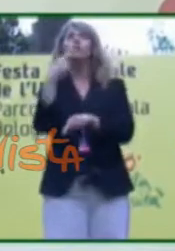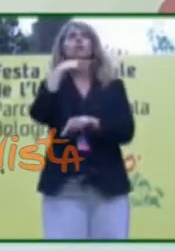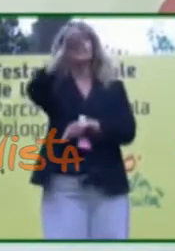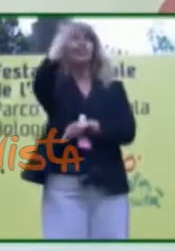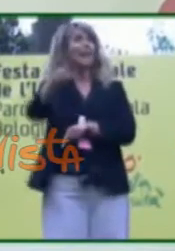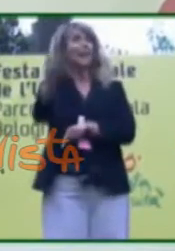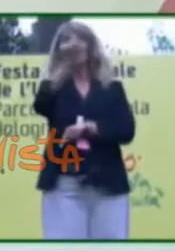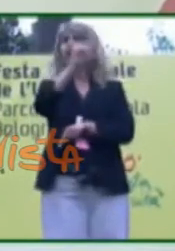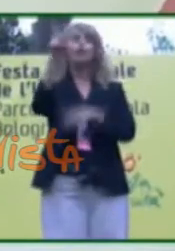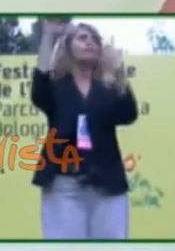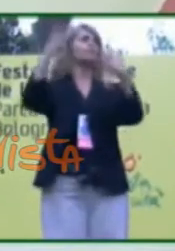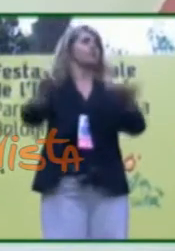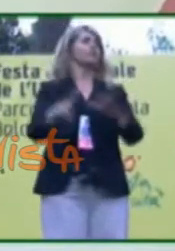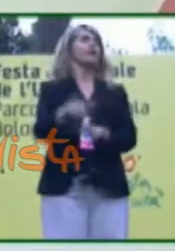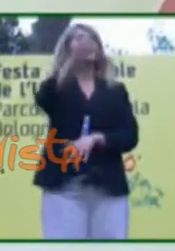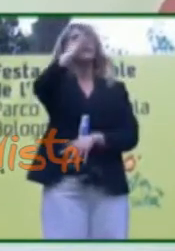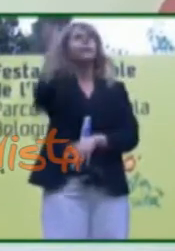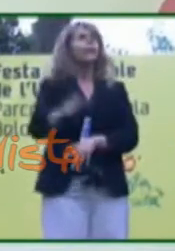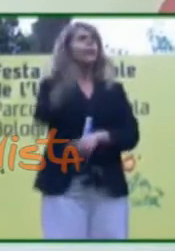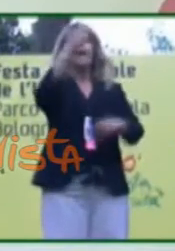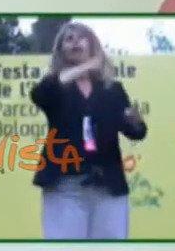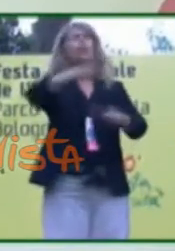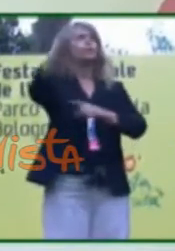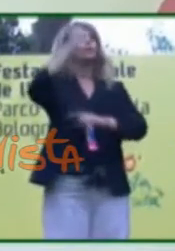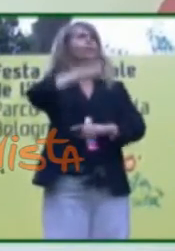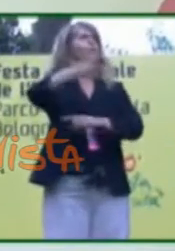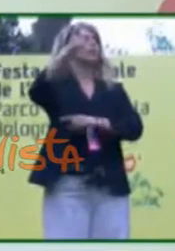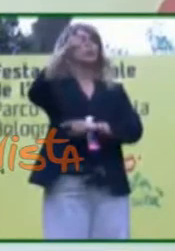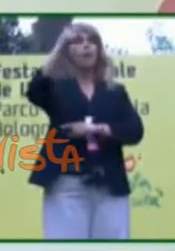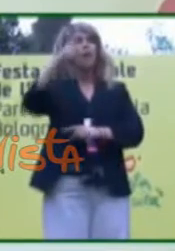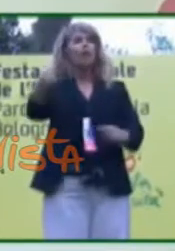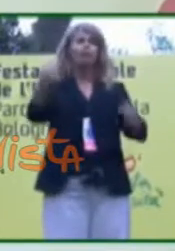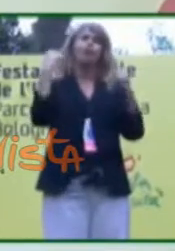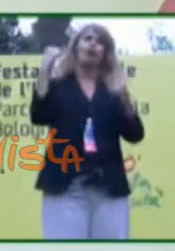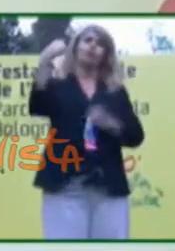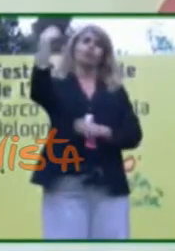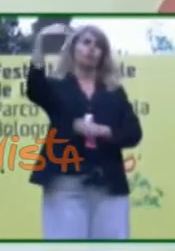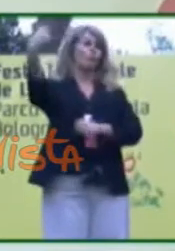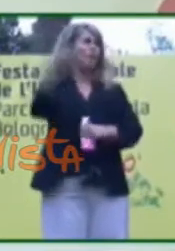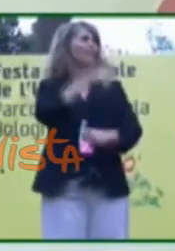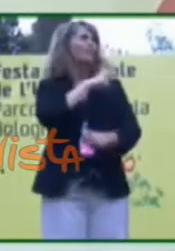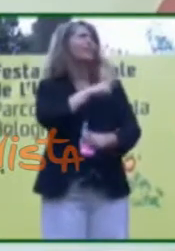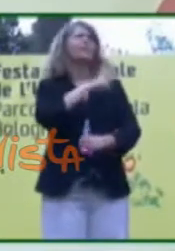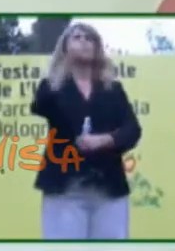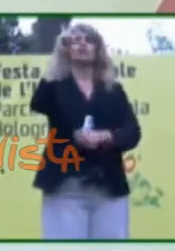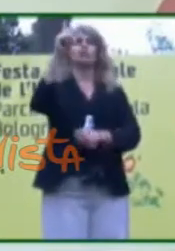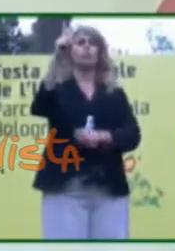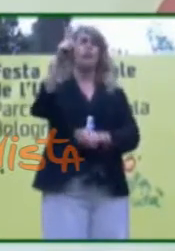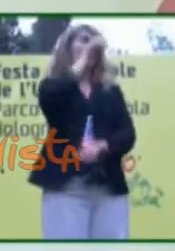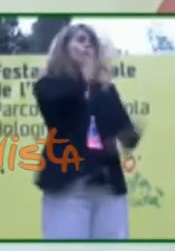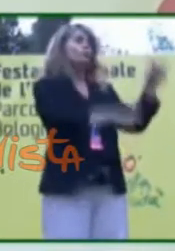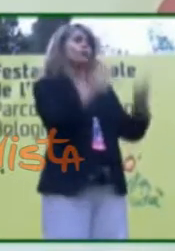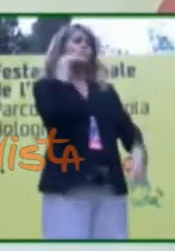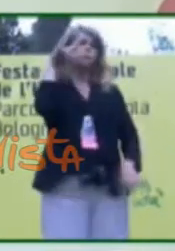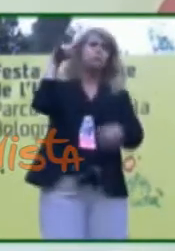l'Italia è un paese infinito con la sua forza con le sue ricchezze e a quelli che gufano Sperando